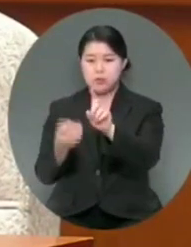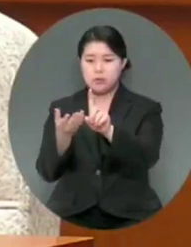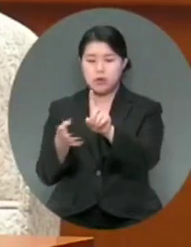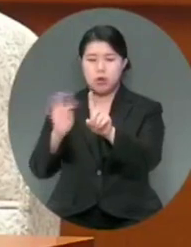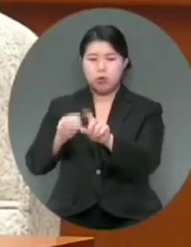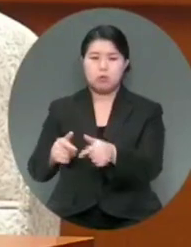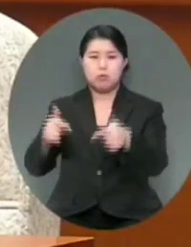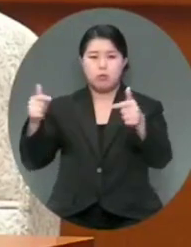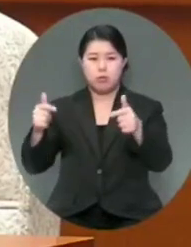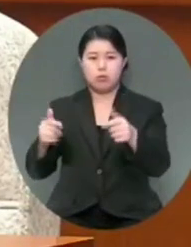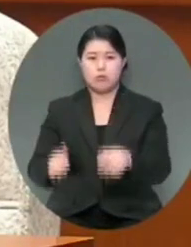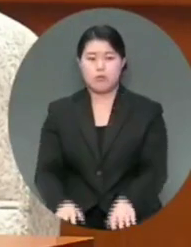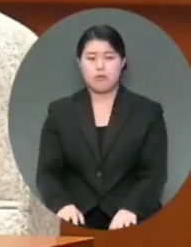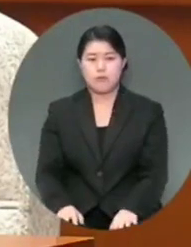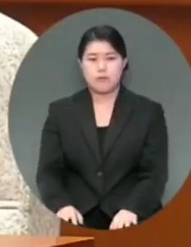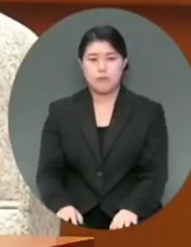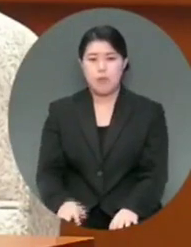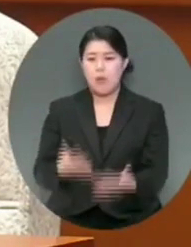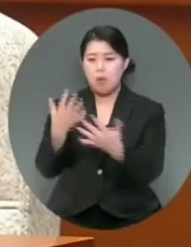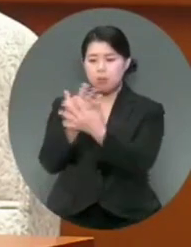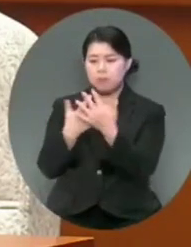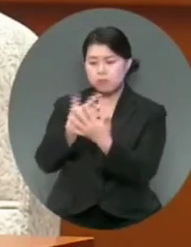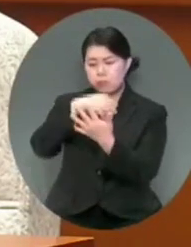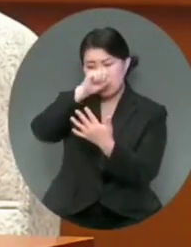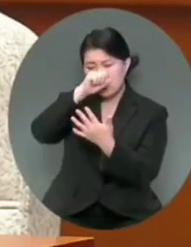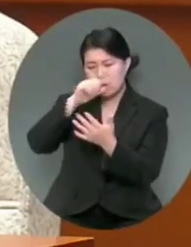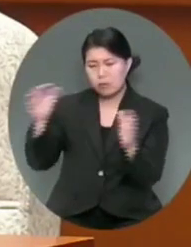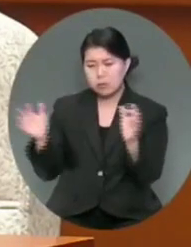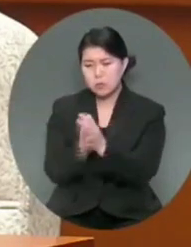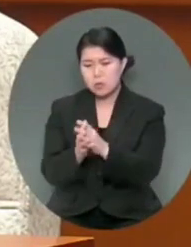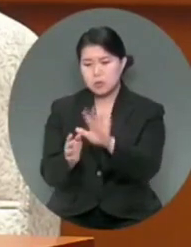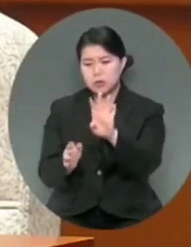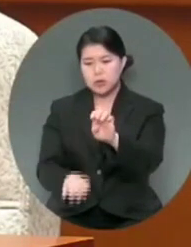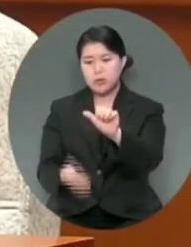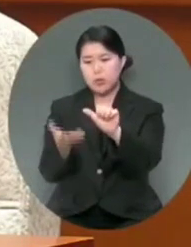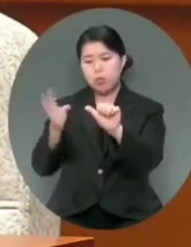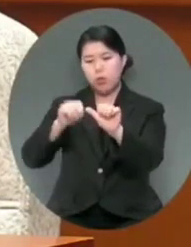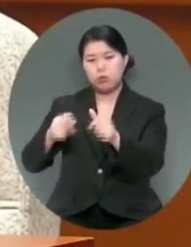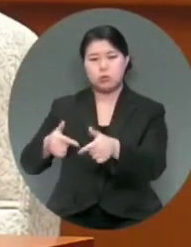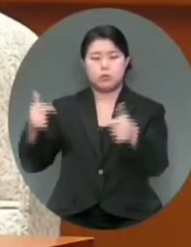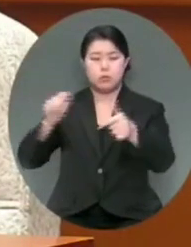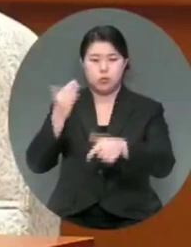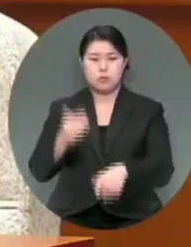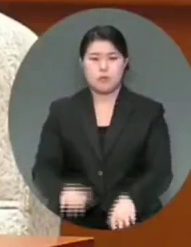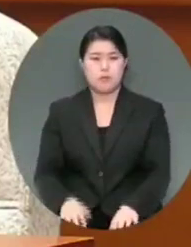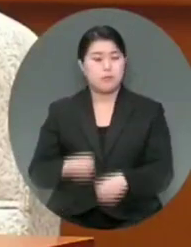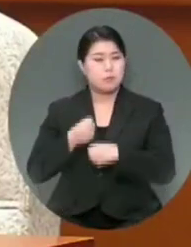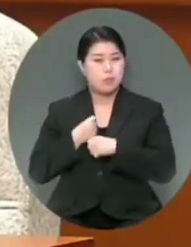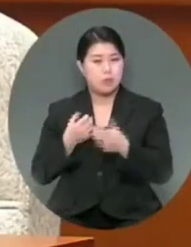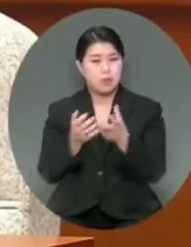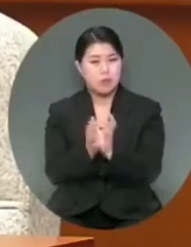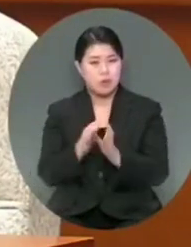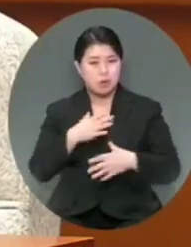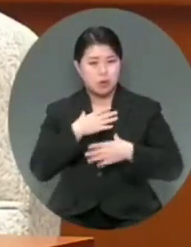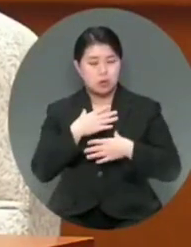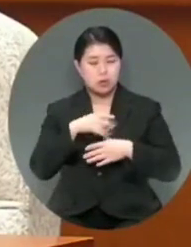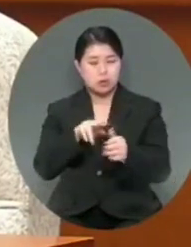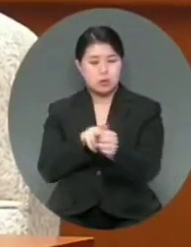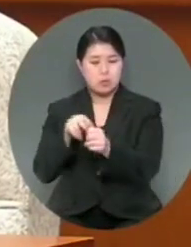41억을 늘려서 이 5대 불투명 예산은 45억이 증액됐습니다. 이 국방부는